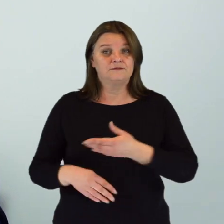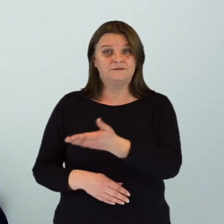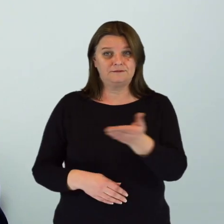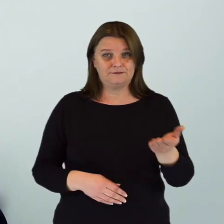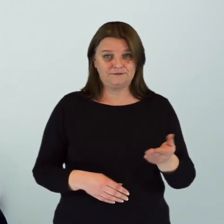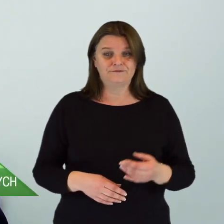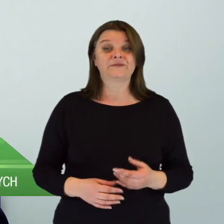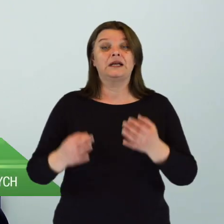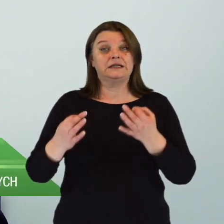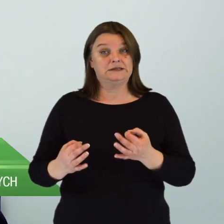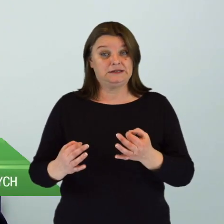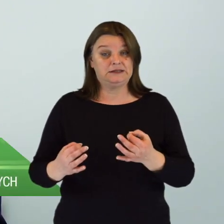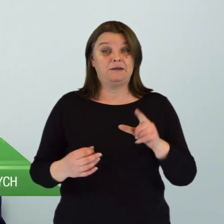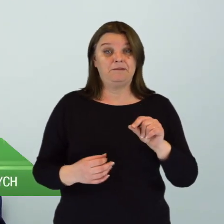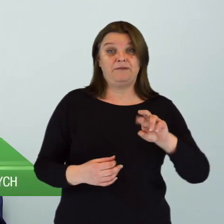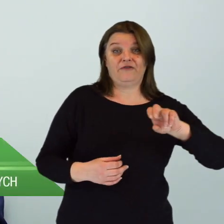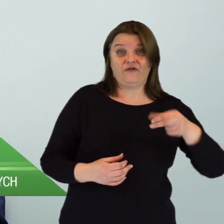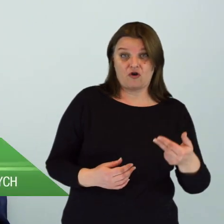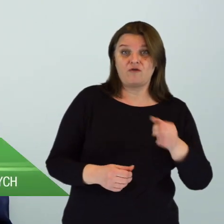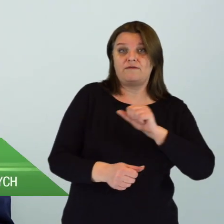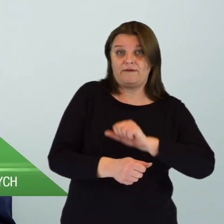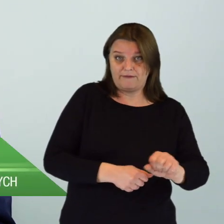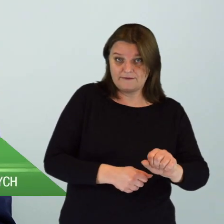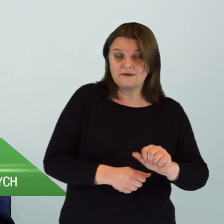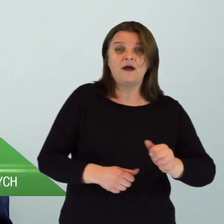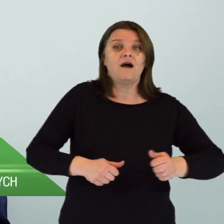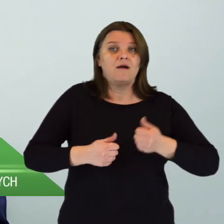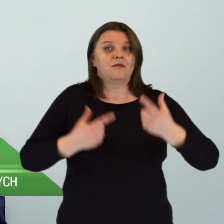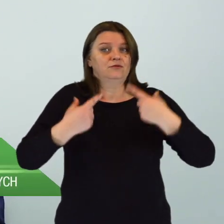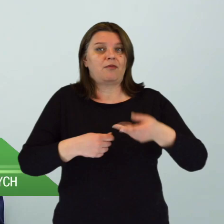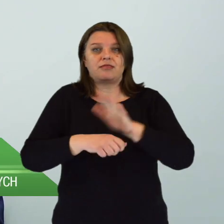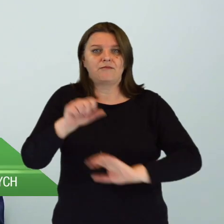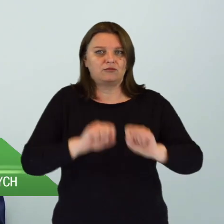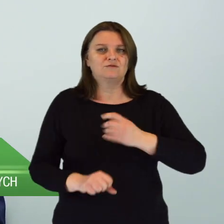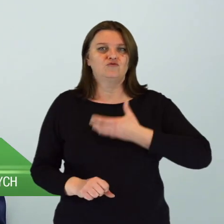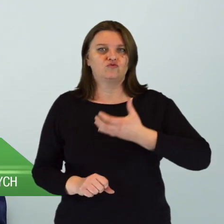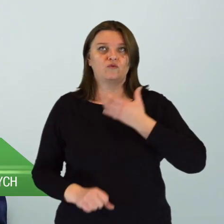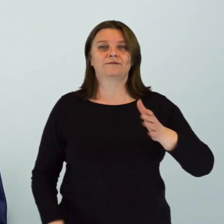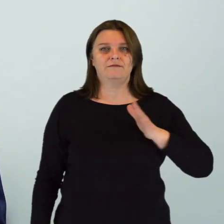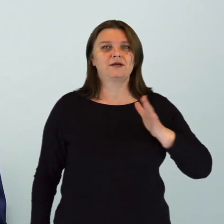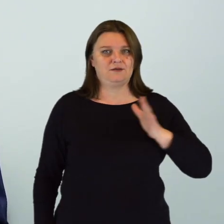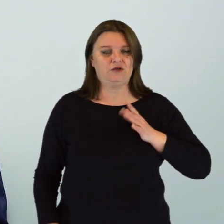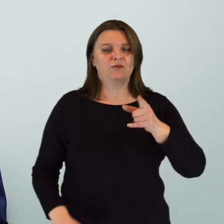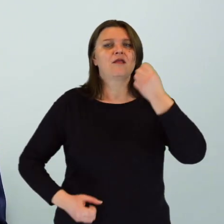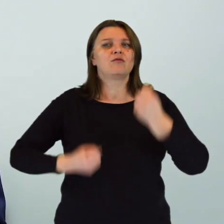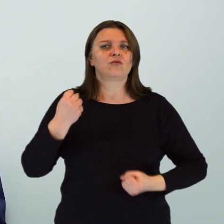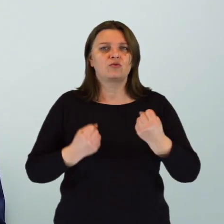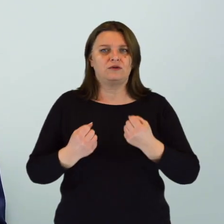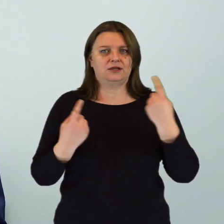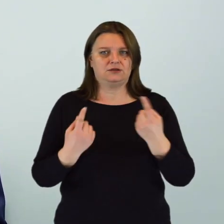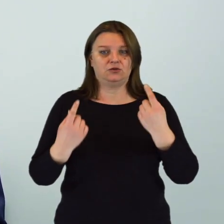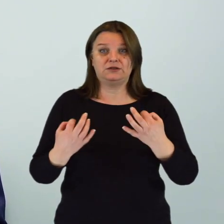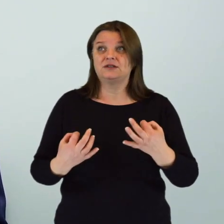Szanowni Państwo, jesteśmy po to, żeby osoby z niepełnosprawnościami czuły się bezpieczne, żeby w tej